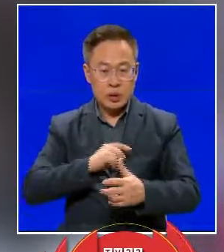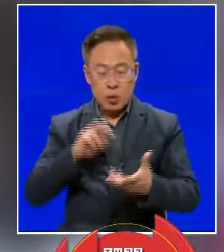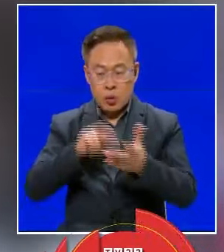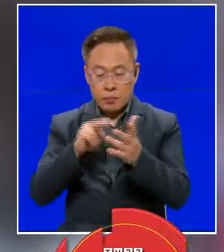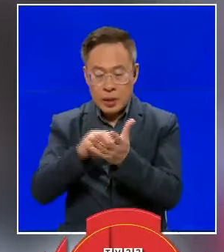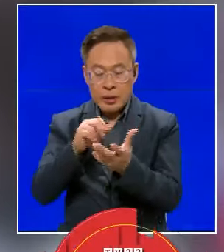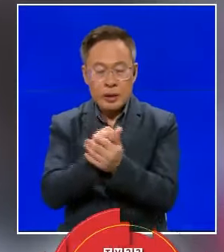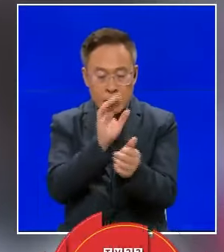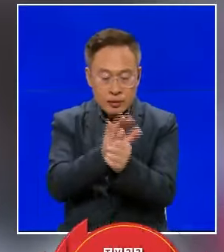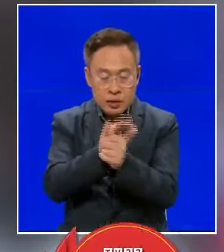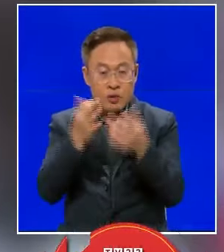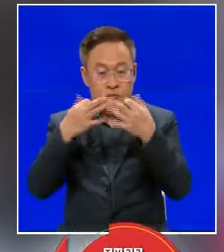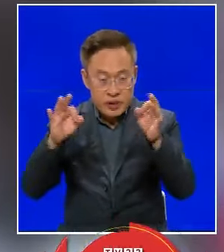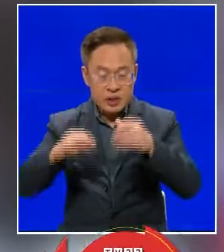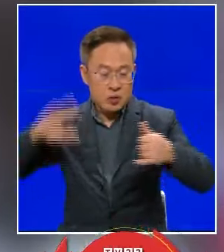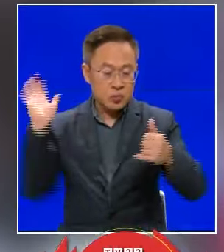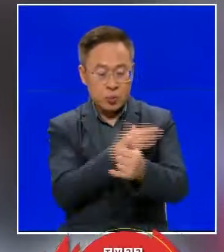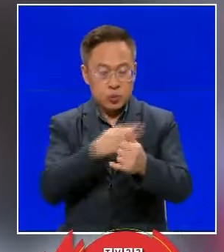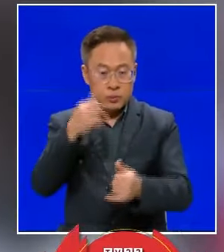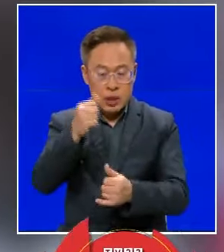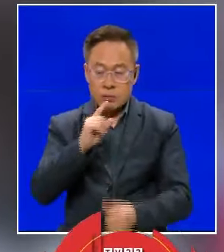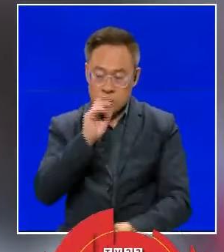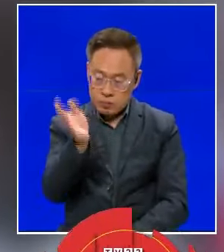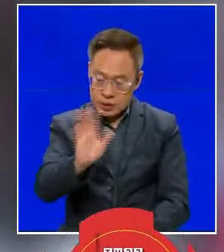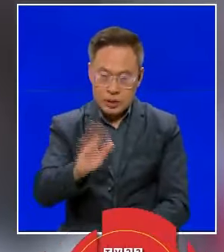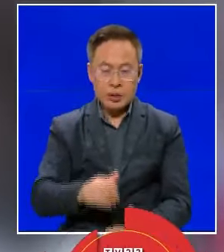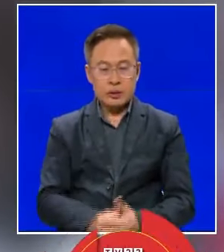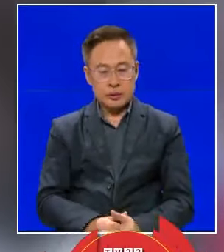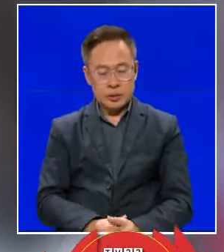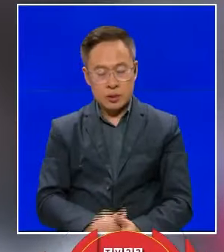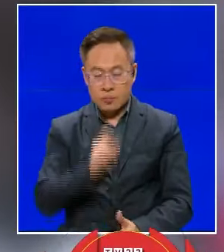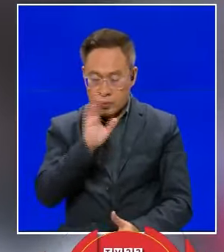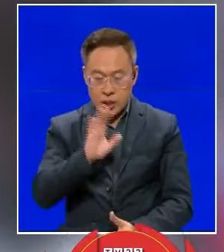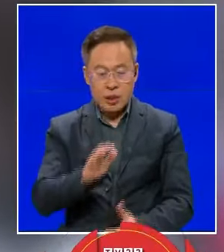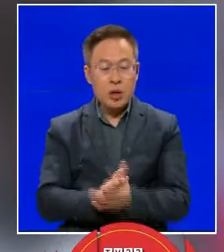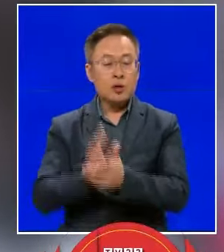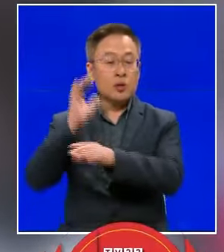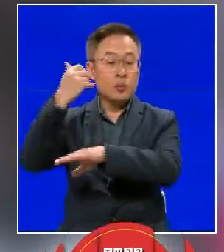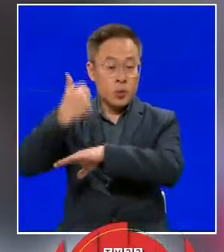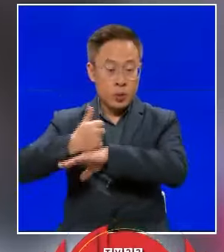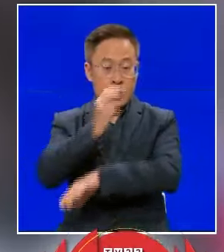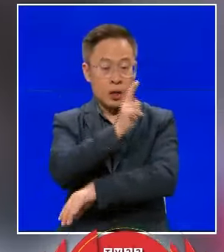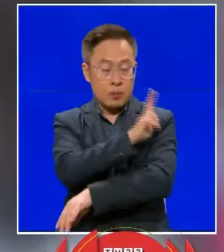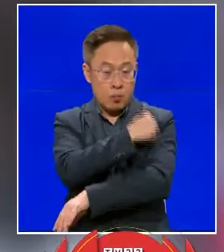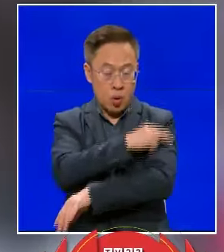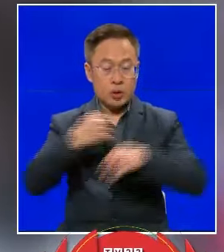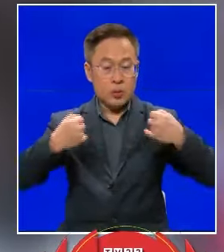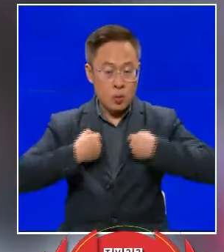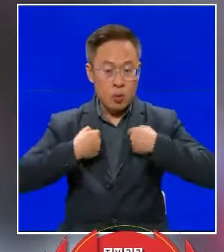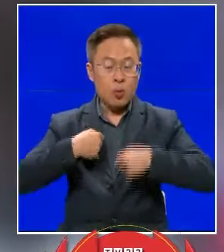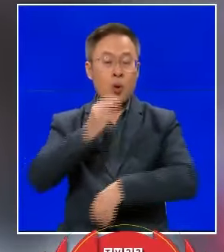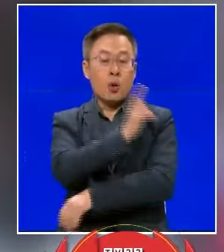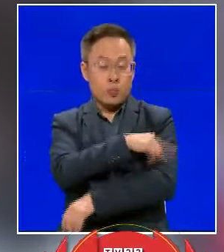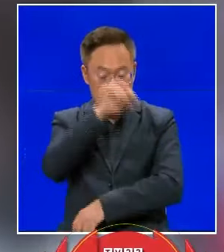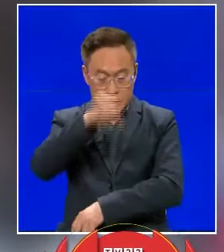มันไม่สามารถที่จะทำได้นะครับเพราะฉะนั้นในส่วนเนี้ยมันต้องคิดอ่ะนะครับคุณจะมาทำอะไรอย่างนี้มันนอกกฎหม